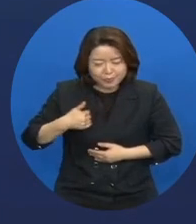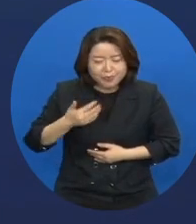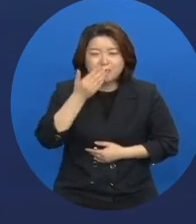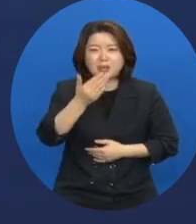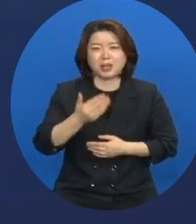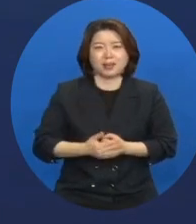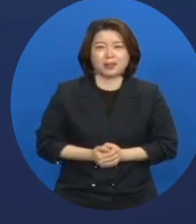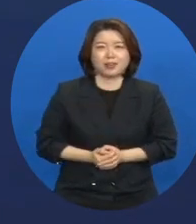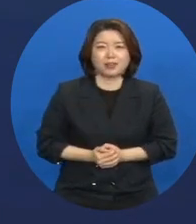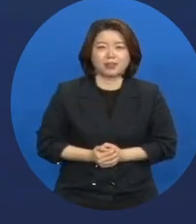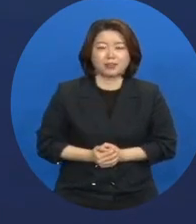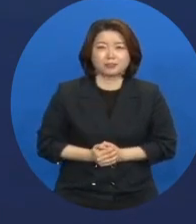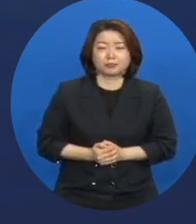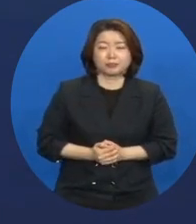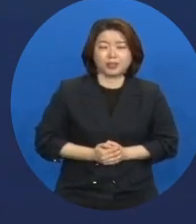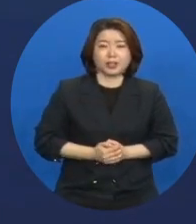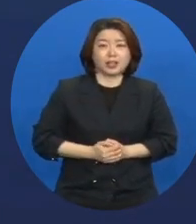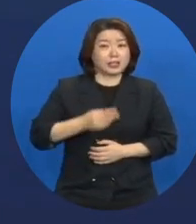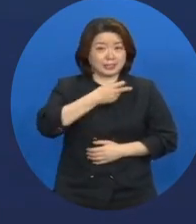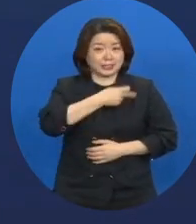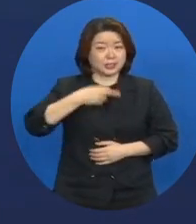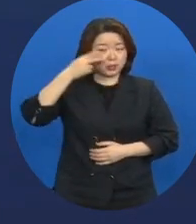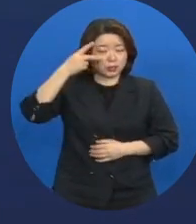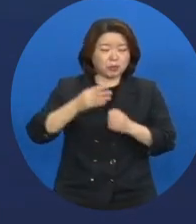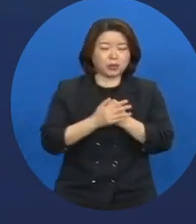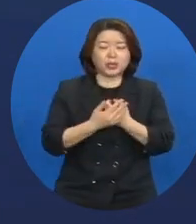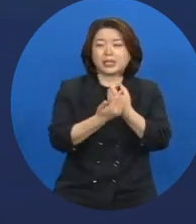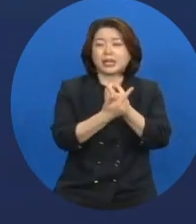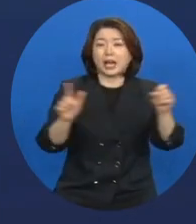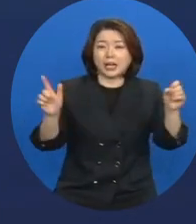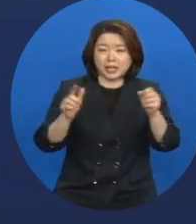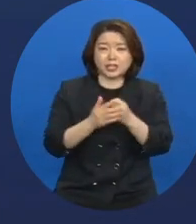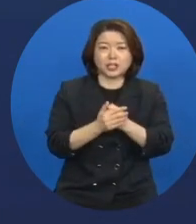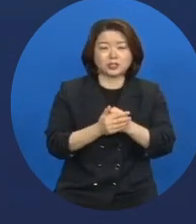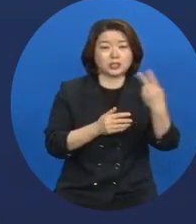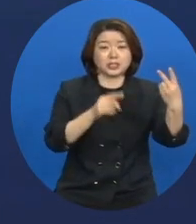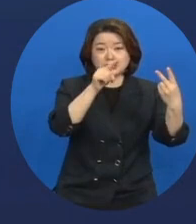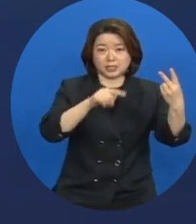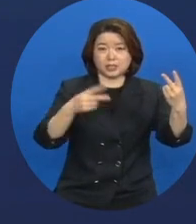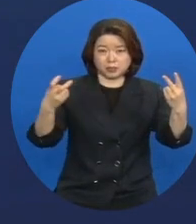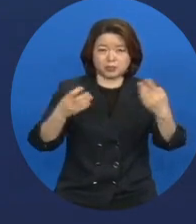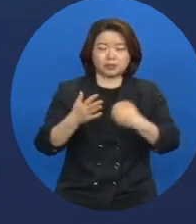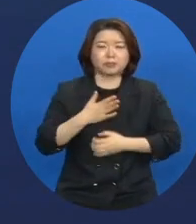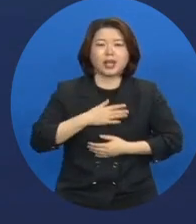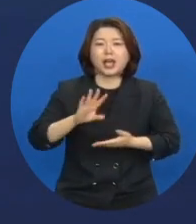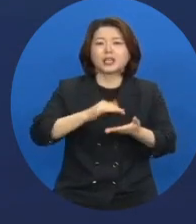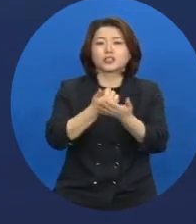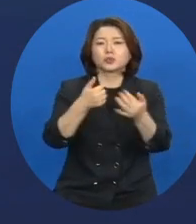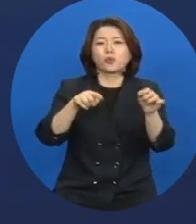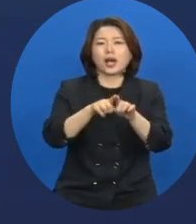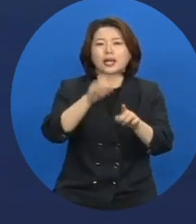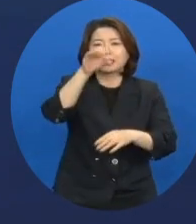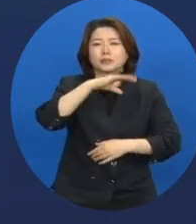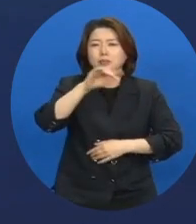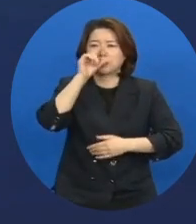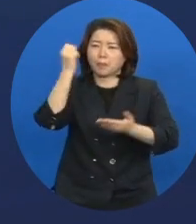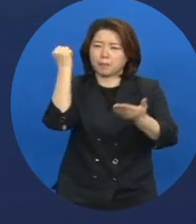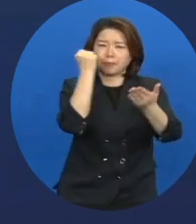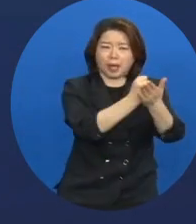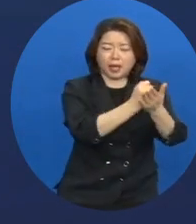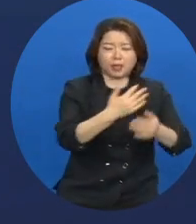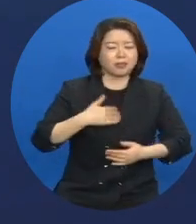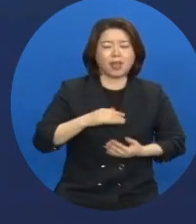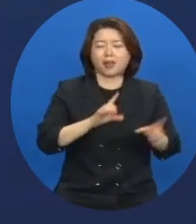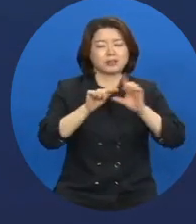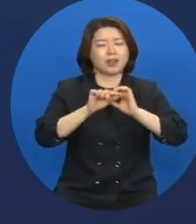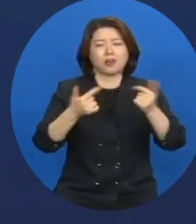사도 바울이 갈라디아서 2장 20절에서 내가 그리스도와 함께 십자가에 못 박혔나니 이제는 내가 사는 것 아니요 내